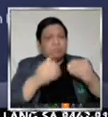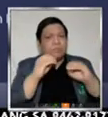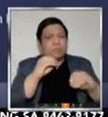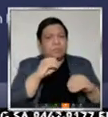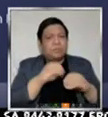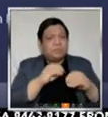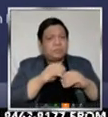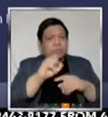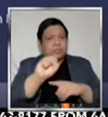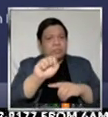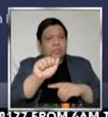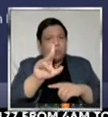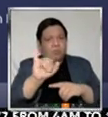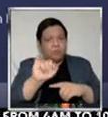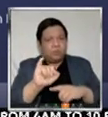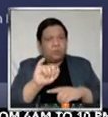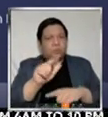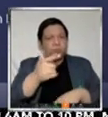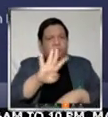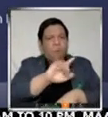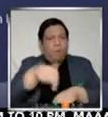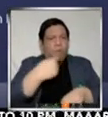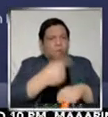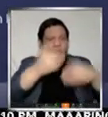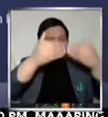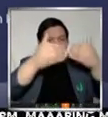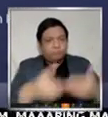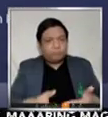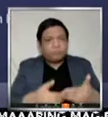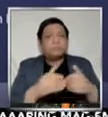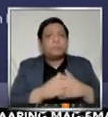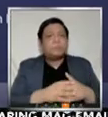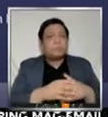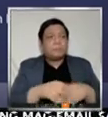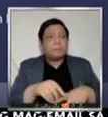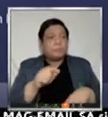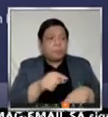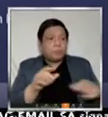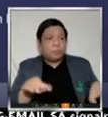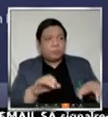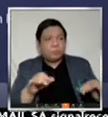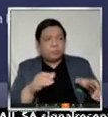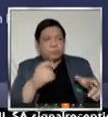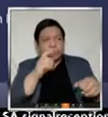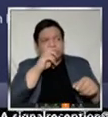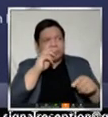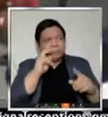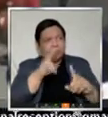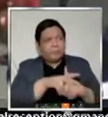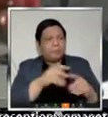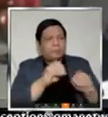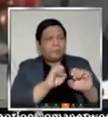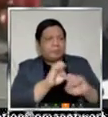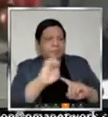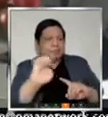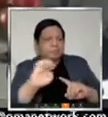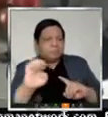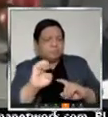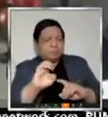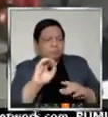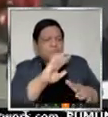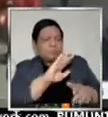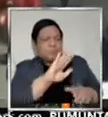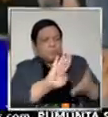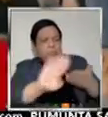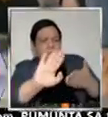Saudi, 24-hour curfew. At pinakamalalang pag-implement nito doon sa eastern side where Jubail is.